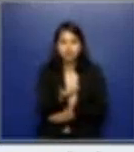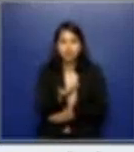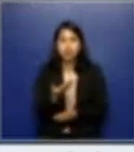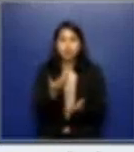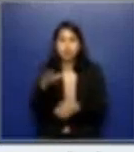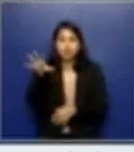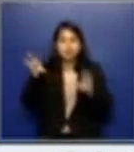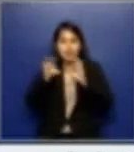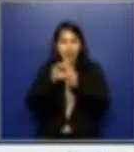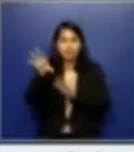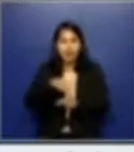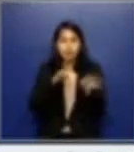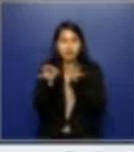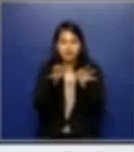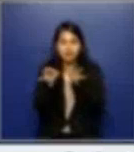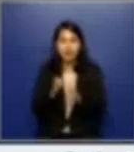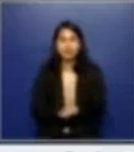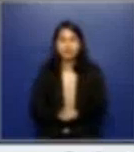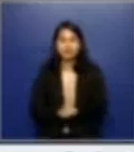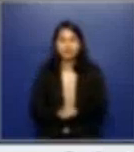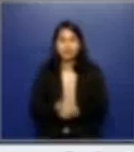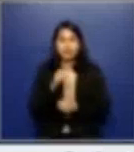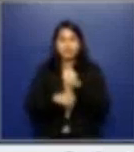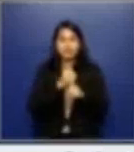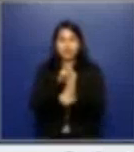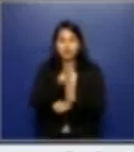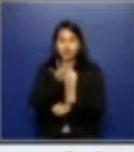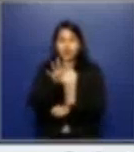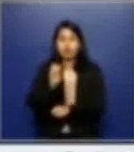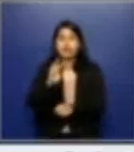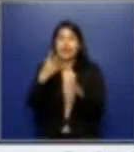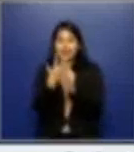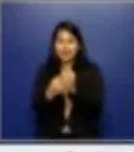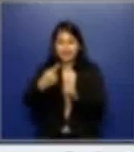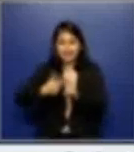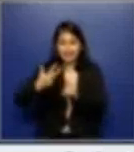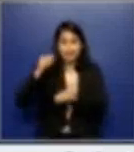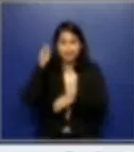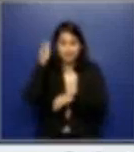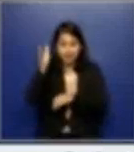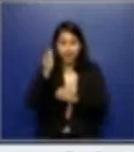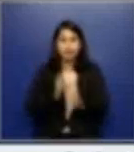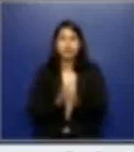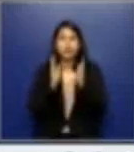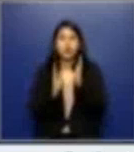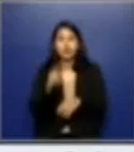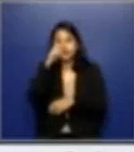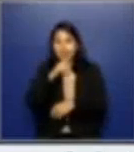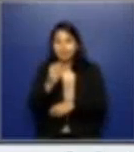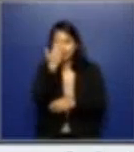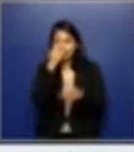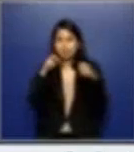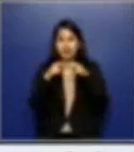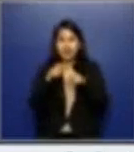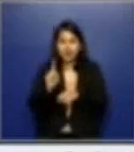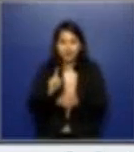ามาอธิบายต่อไปนี้นี่คือในปี64ซึ่งกำลังอีก3เดือนจะมาถึงเนี่ยสิ่งซึ่งคนไทยจะเผชิญก็คือหนี้